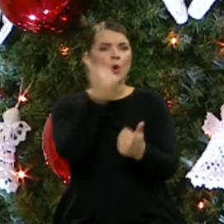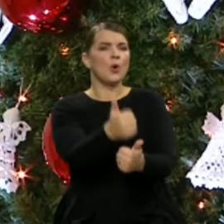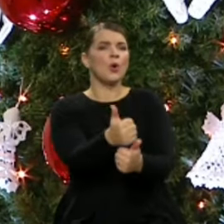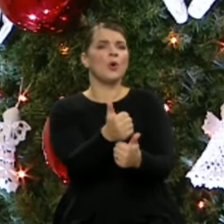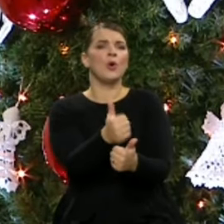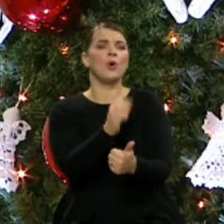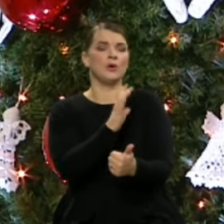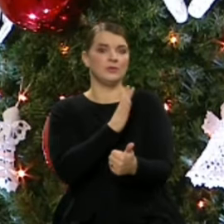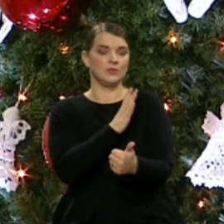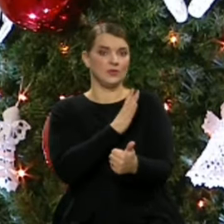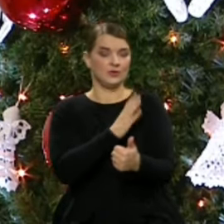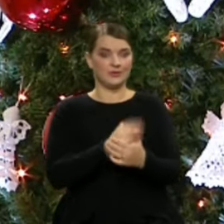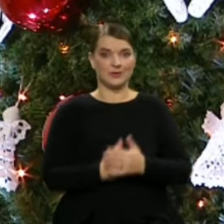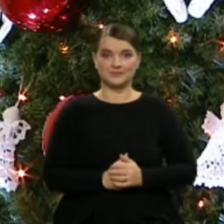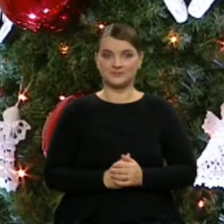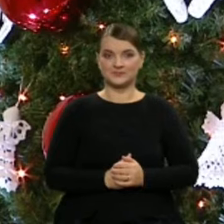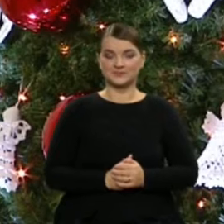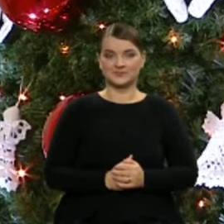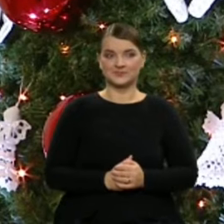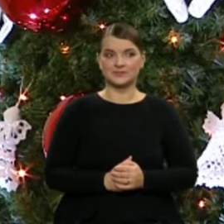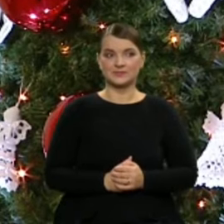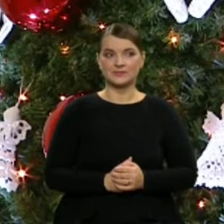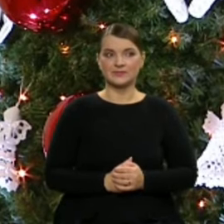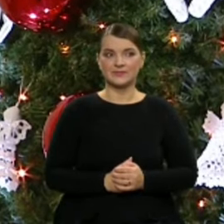Aš gyvenime augau